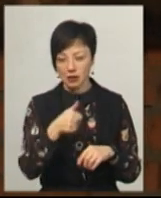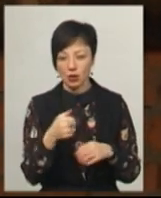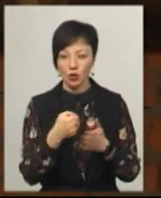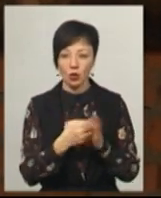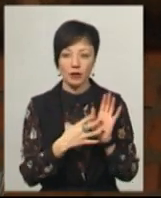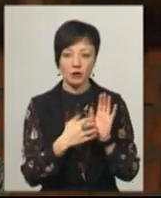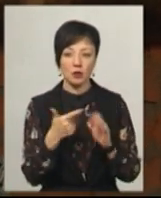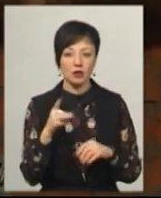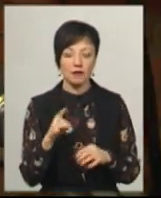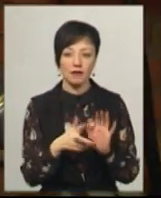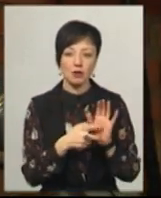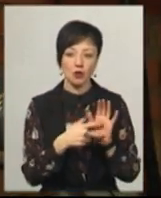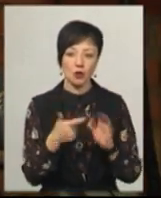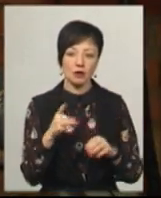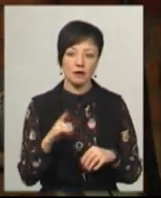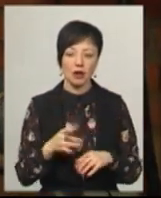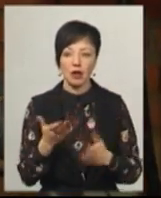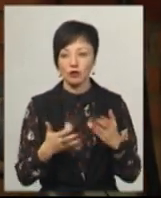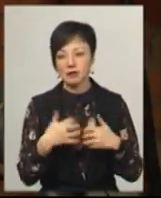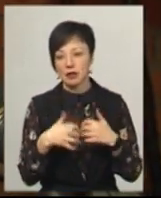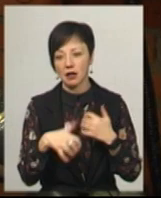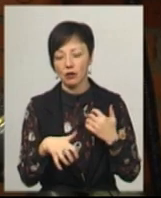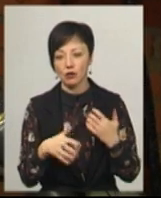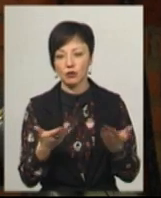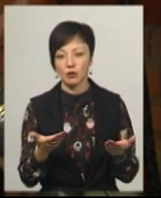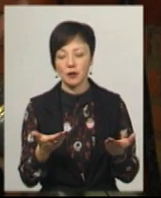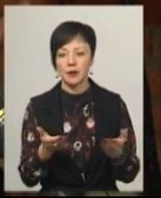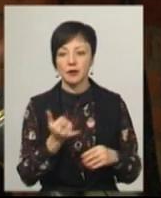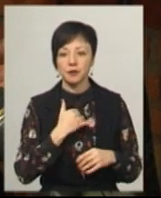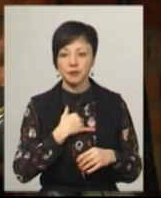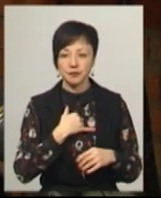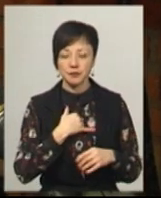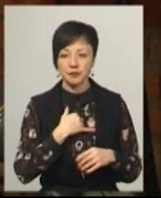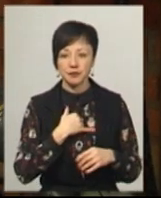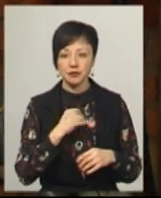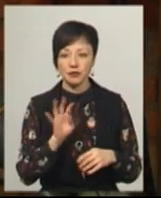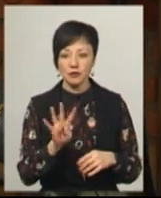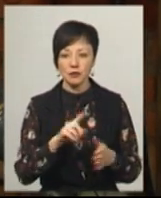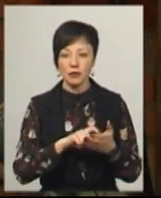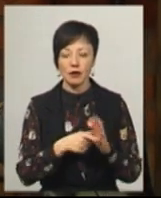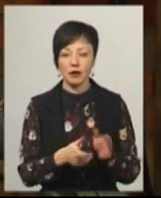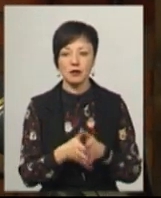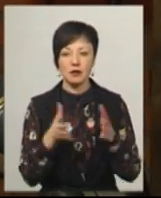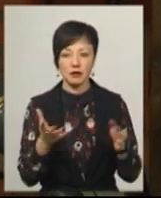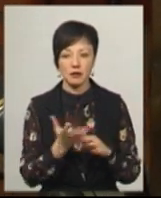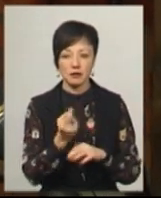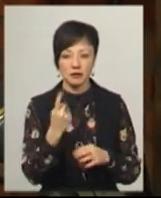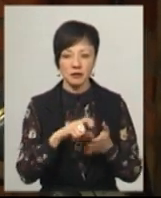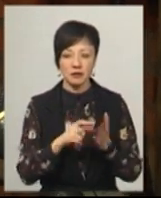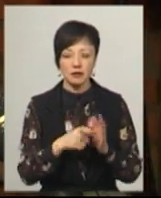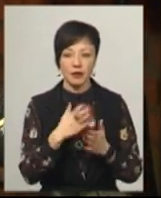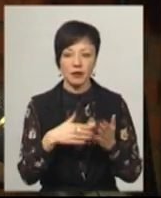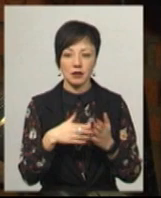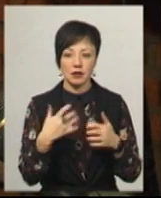до 900 гривень, до 800, якщо в середньому сказати. Бо в мене 4-комнатний більше платять, а однокомнатний зовсім